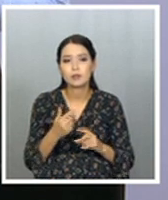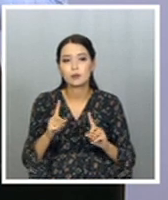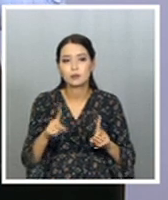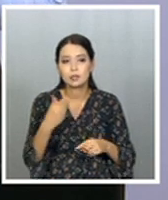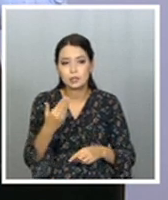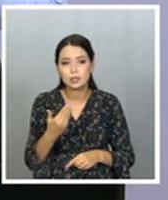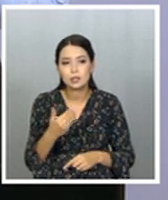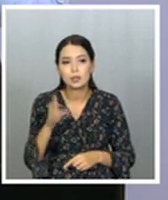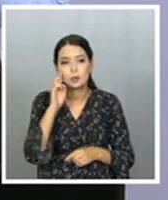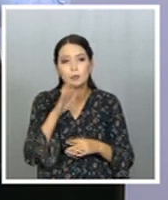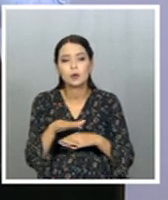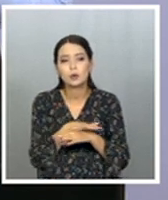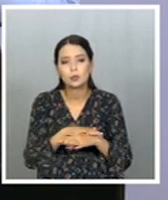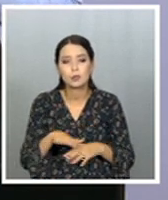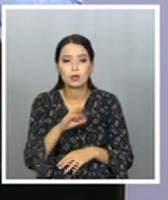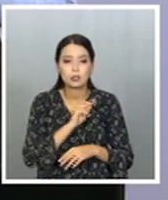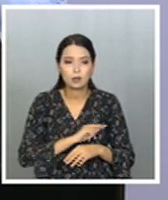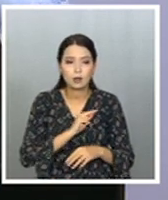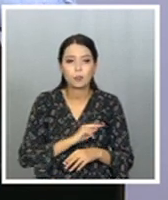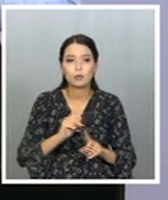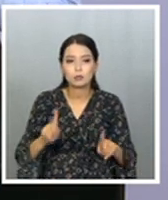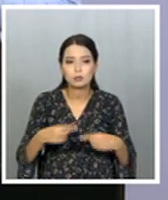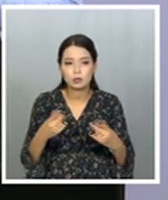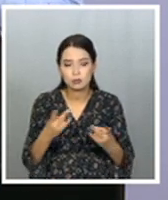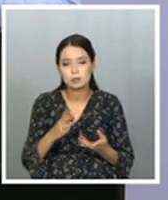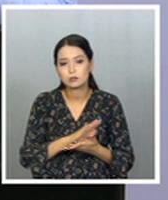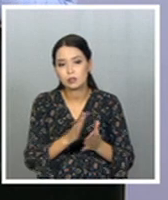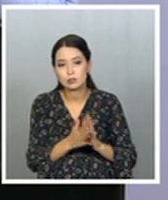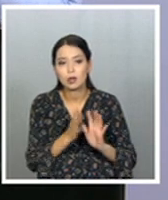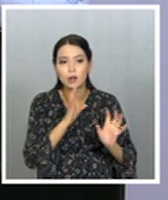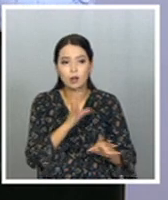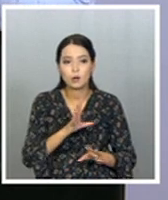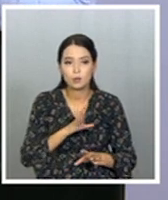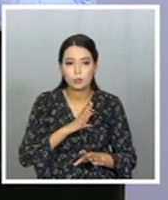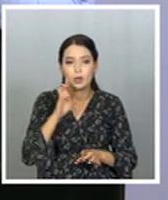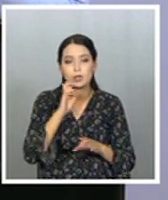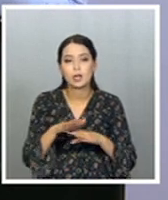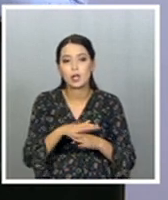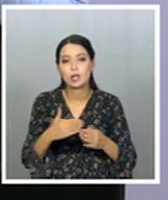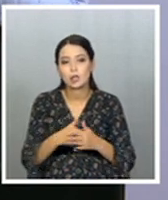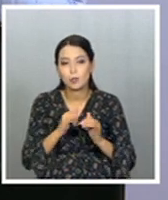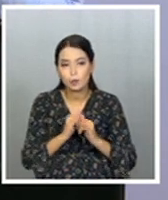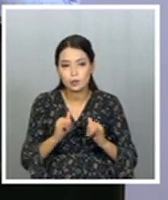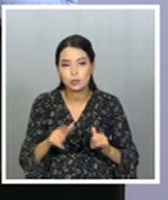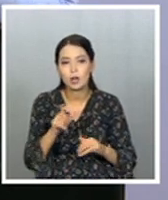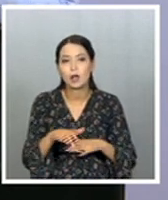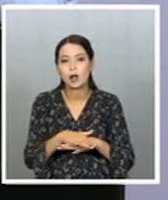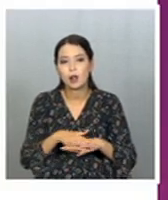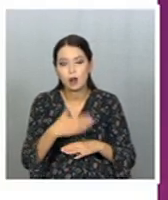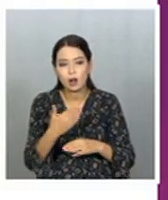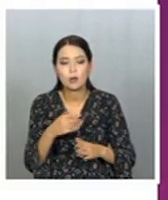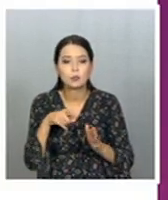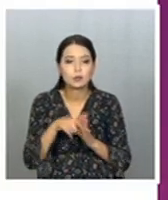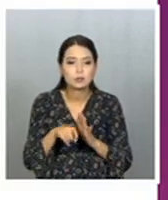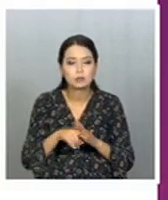елде бейбіт шаруашылық құрылыстарын құру жағдайлары жасалынды. Елдің жаңа даму сатысы халық шаруашылығын қайта қалпына